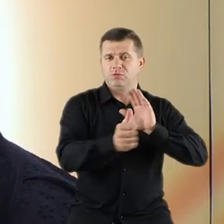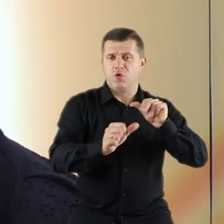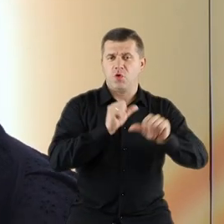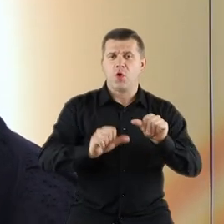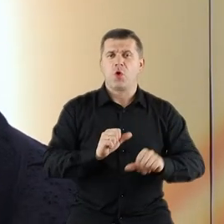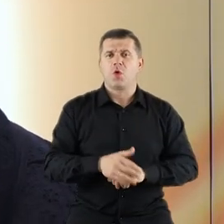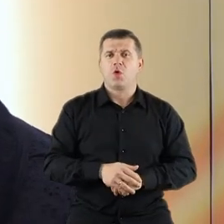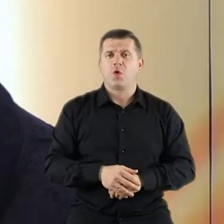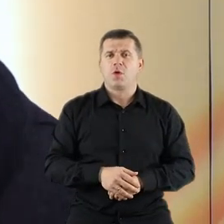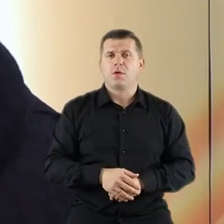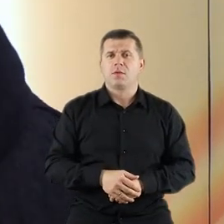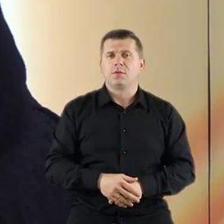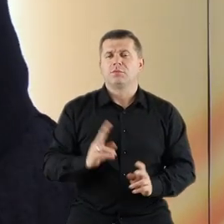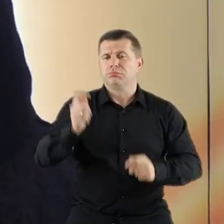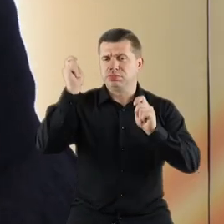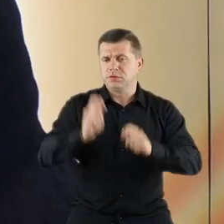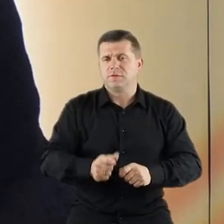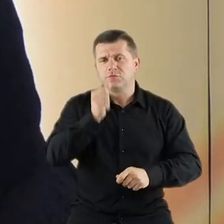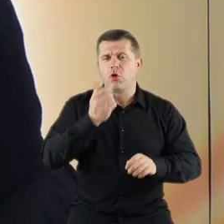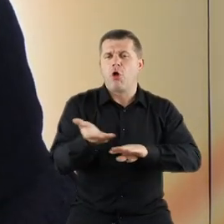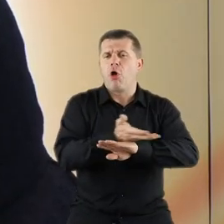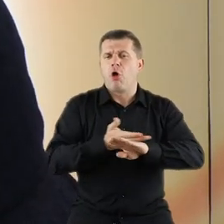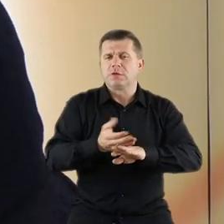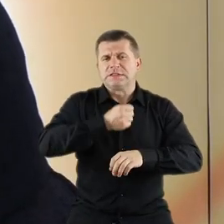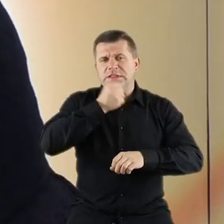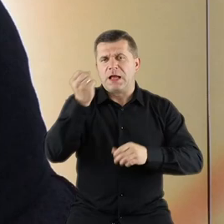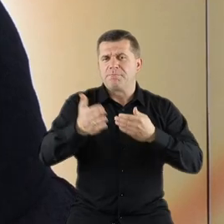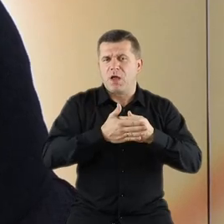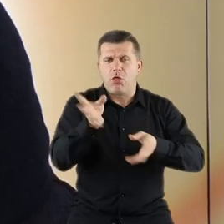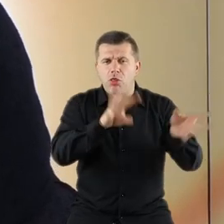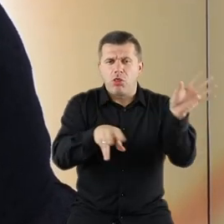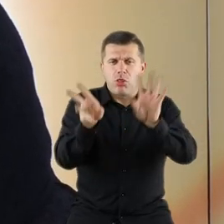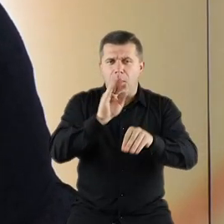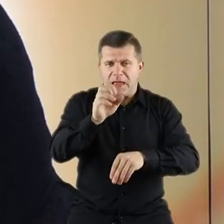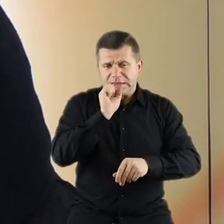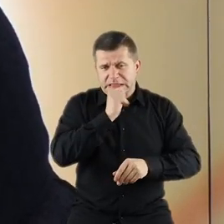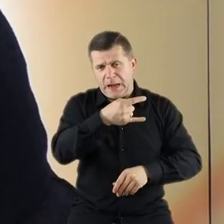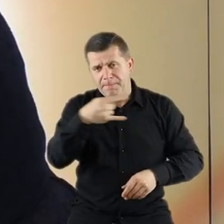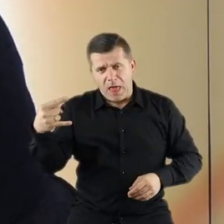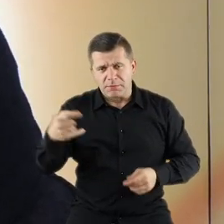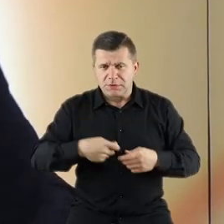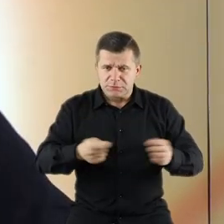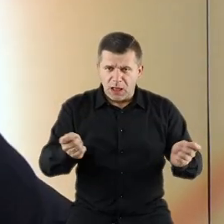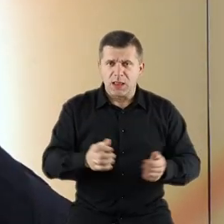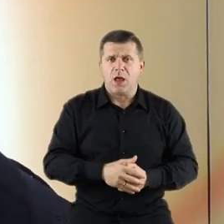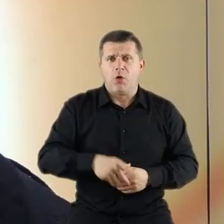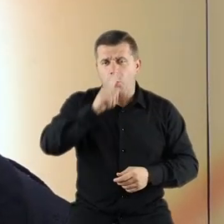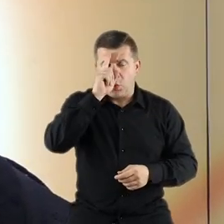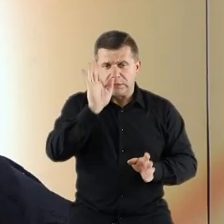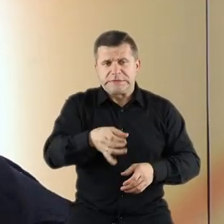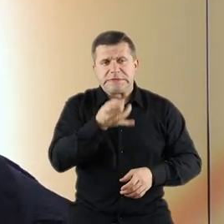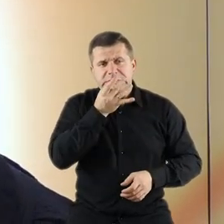2016 do chodla przyjechała wczoraj oszustka zagadała starsze małżeństwo czy nie mają starych mebli na sprzedaż